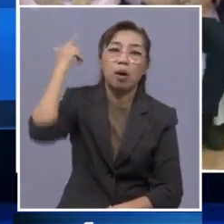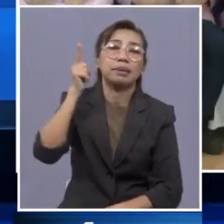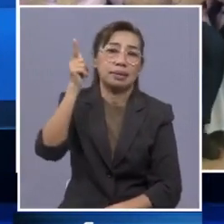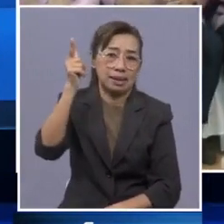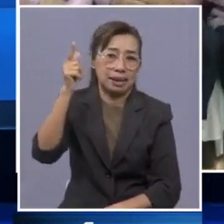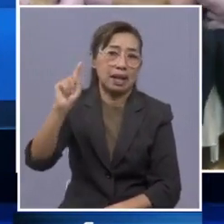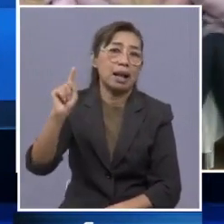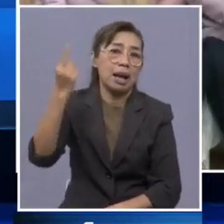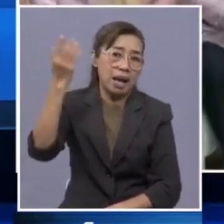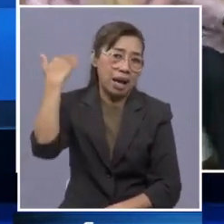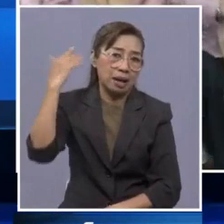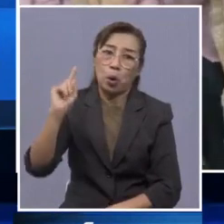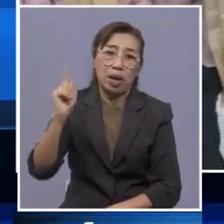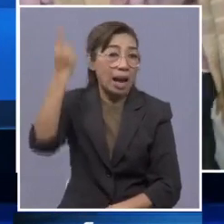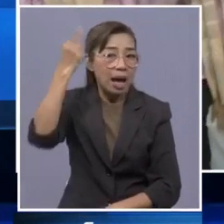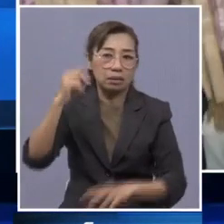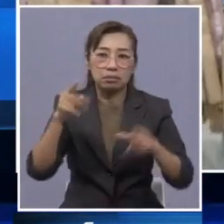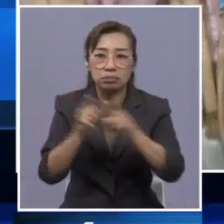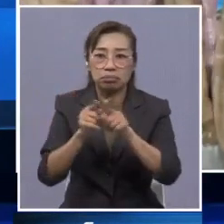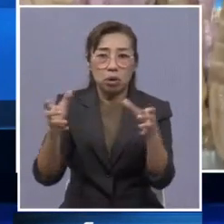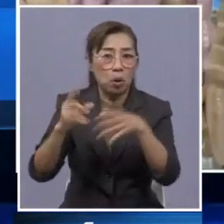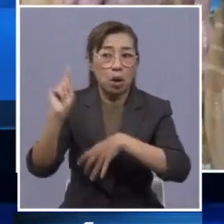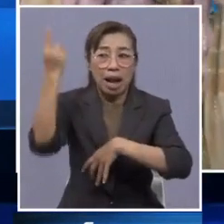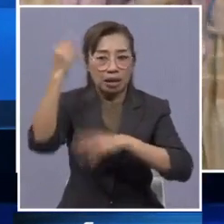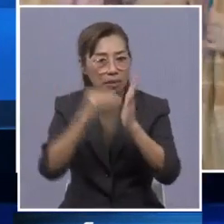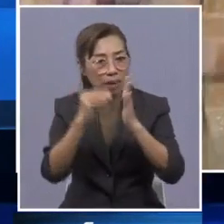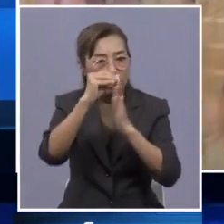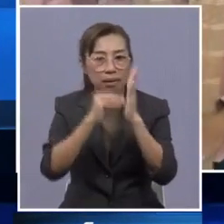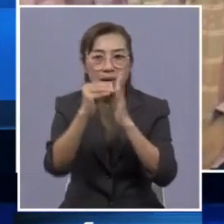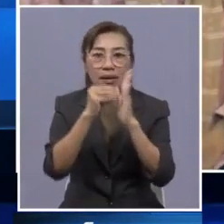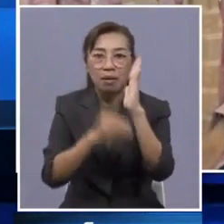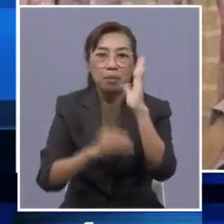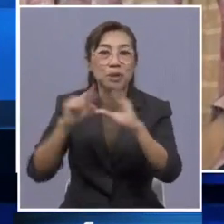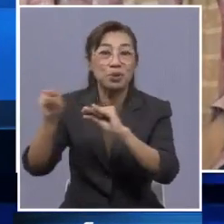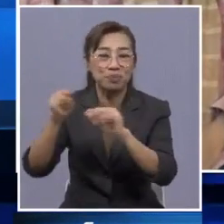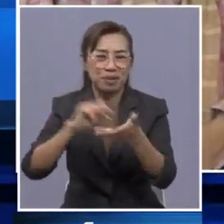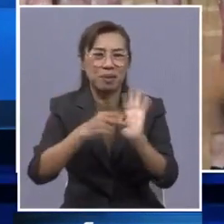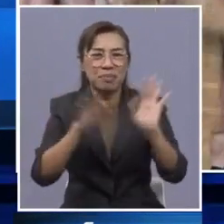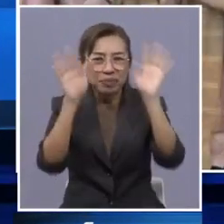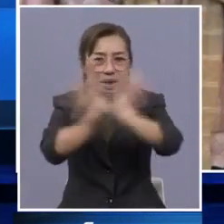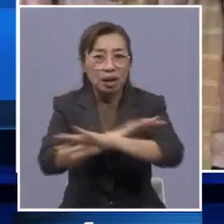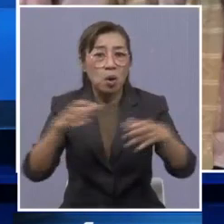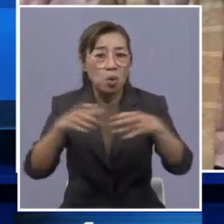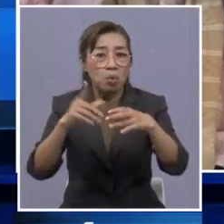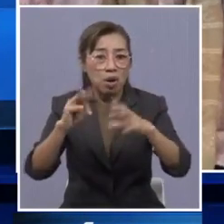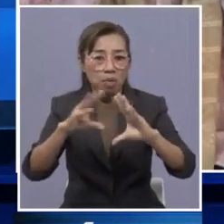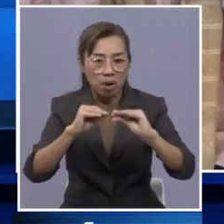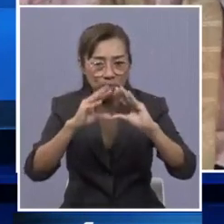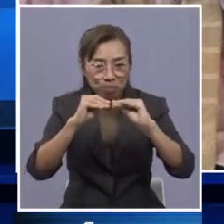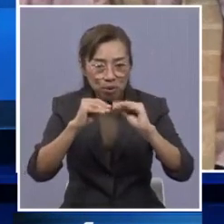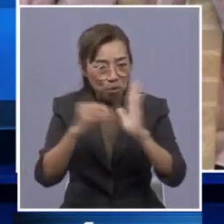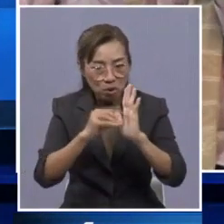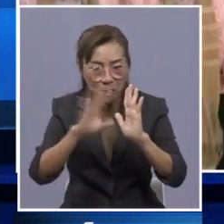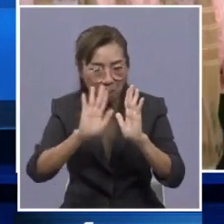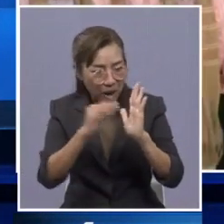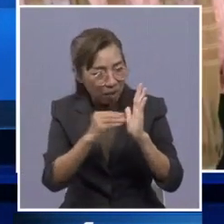ชินวัตที่เป็นภาพจำคนแรกๆนายกแรกๆเหมือนกันซึ่งถ้ามองไปดูจริงๆมันก็ไม่ใช่ครั้งแรกของเอ่อครมที่ไปสัญจรลักษณะแบบนี้นะครับแต่ว่า